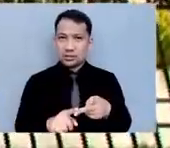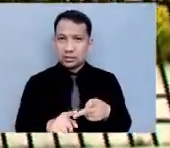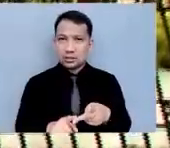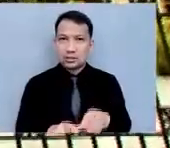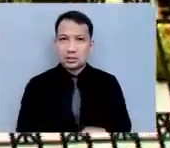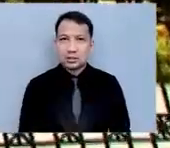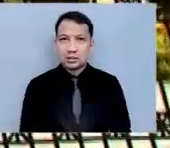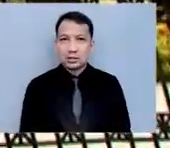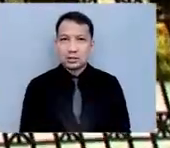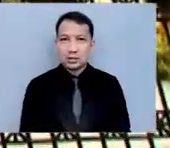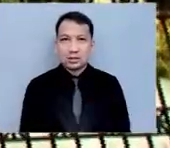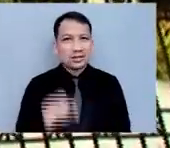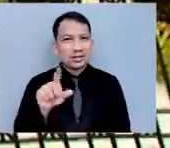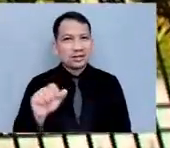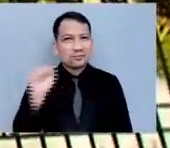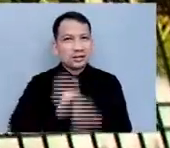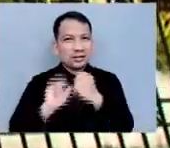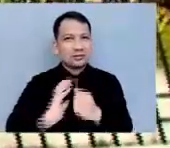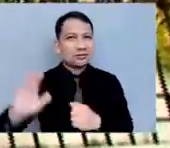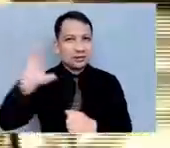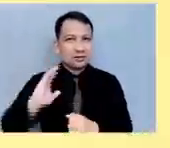Pero 11 years ago pa yon.